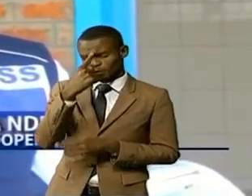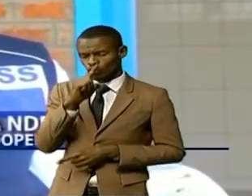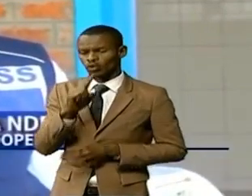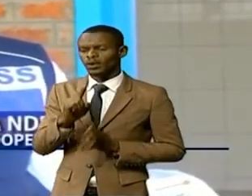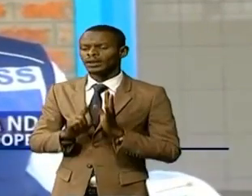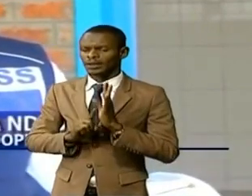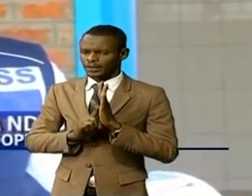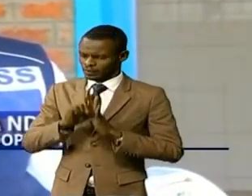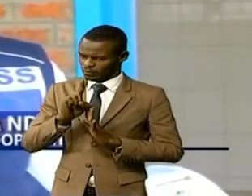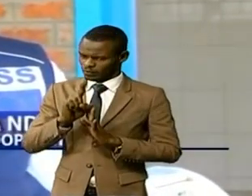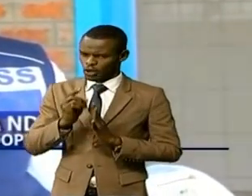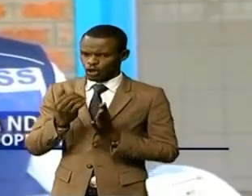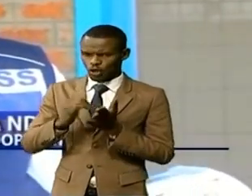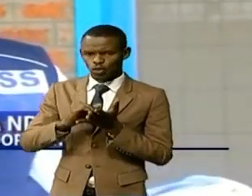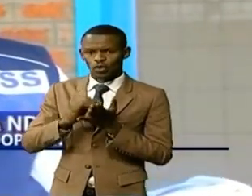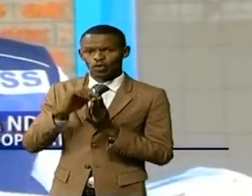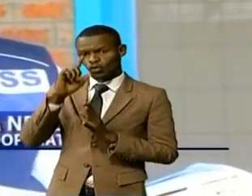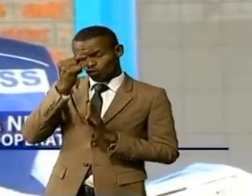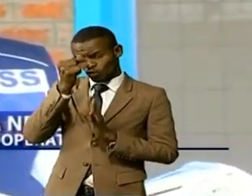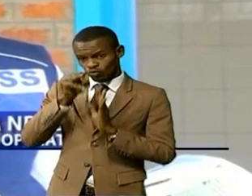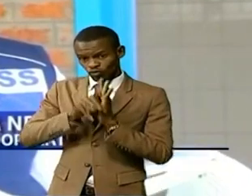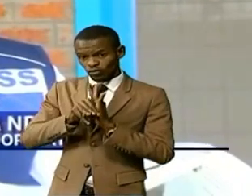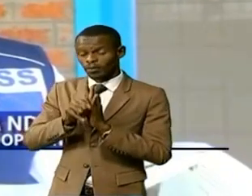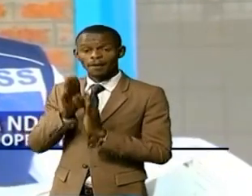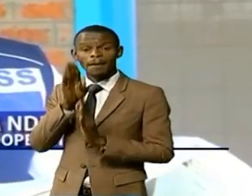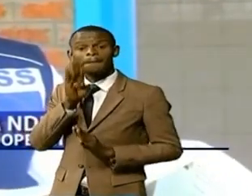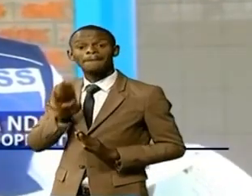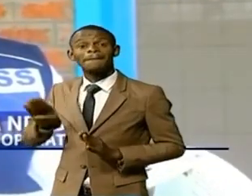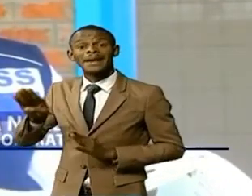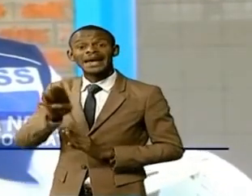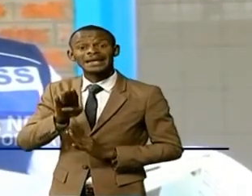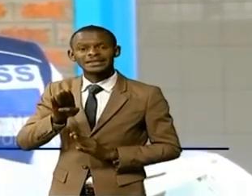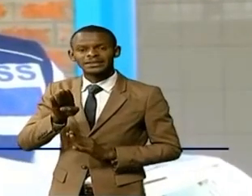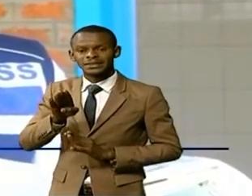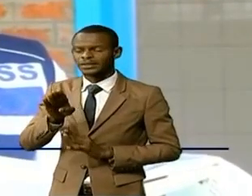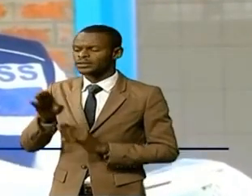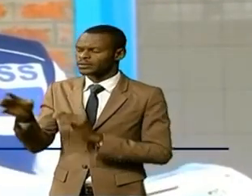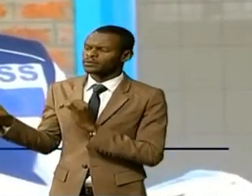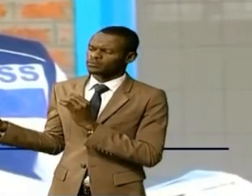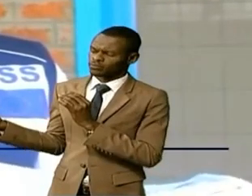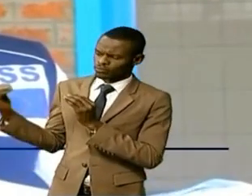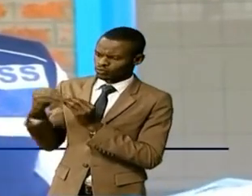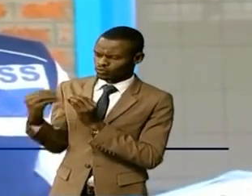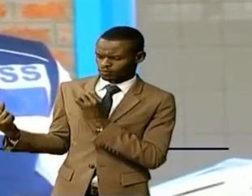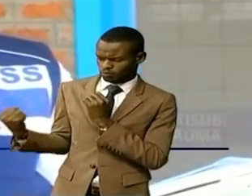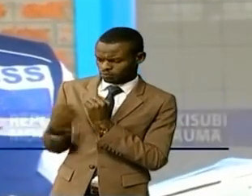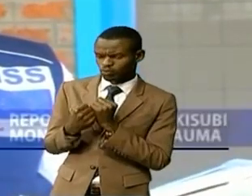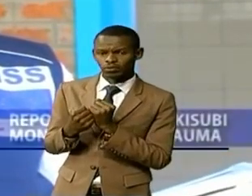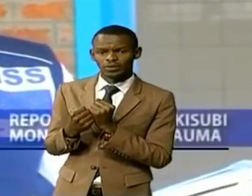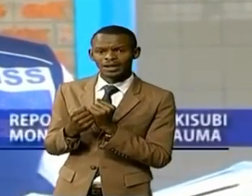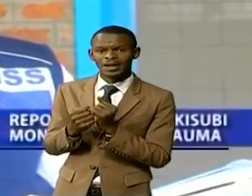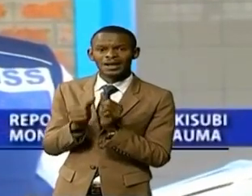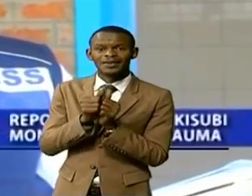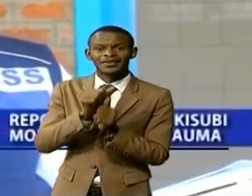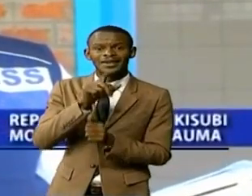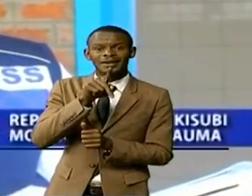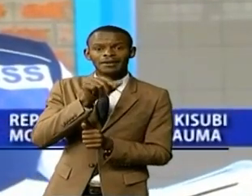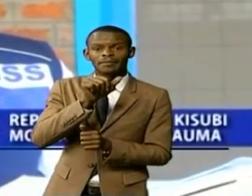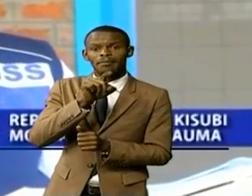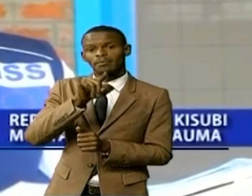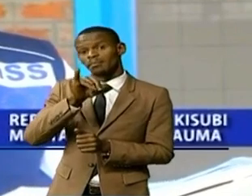gouvernement belge dont relève celui du PADIS. Le PADIS qui est le projet